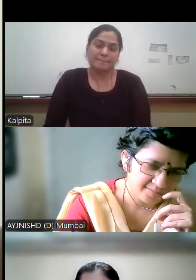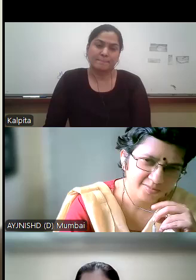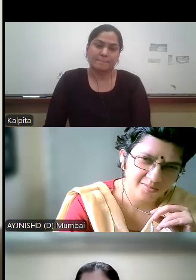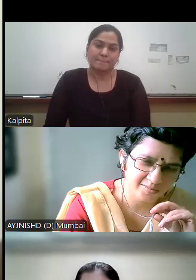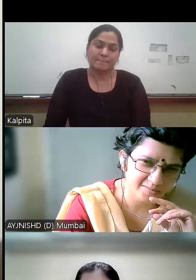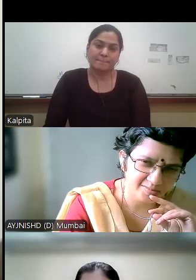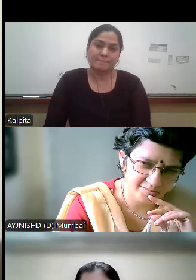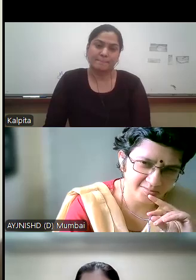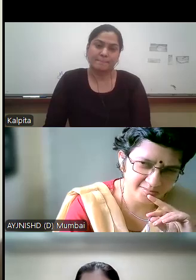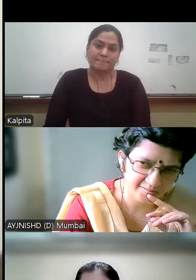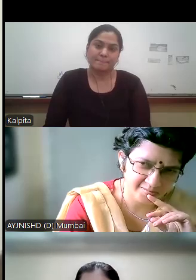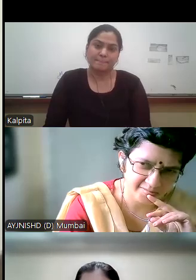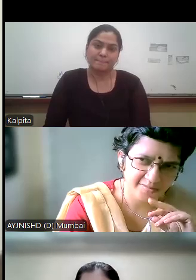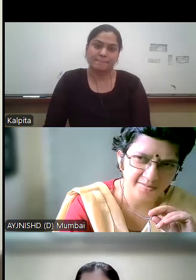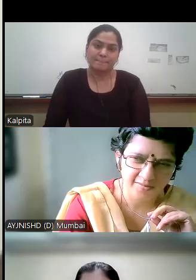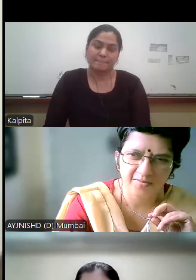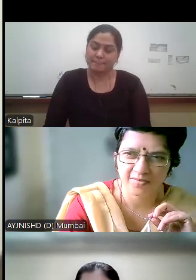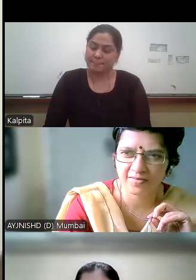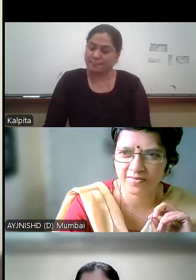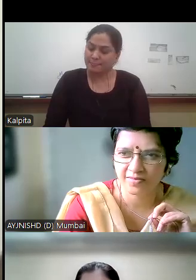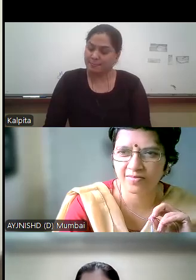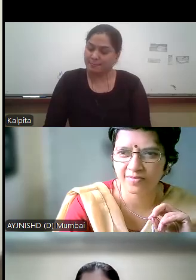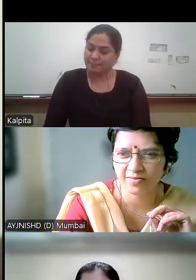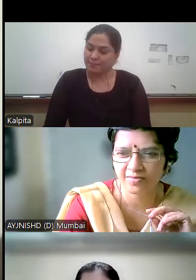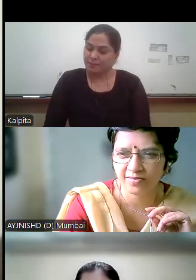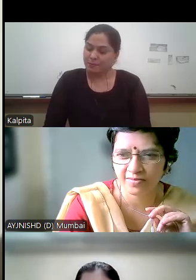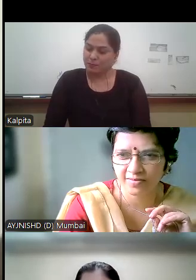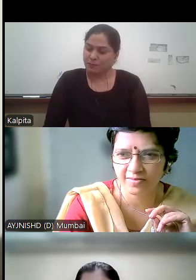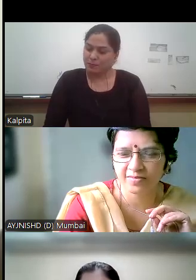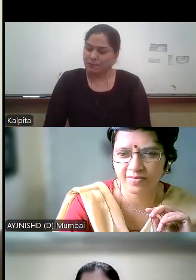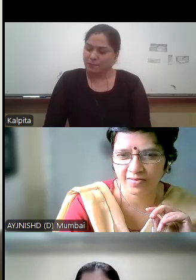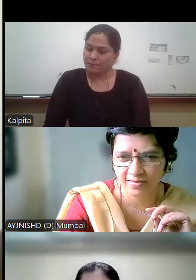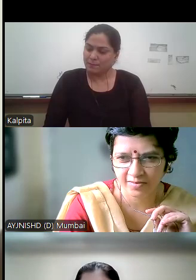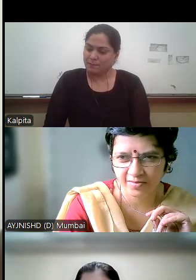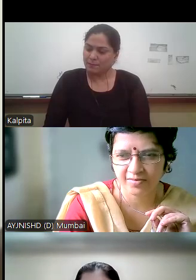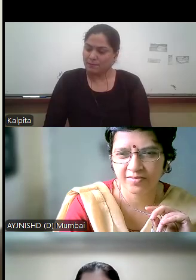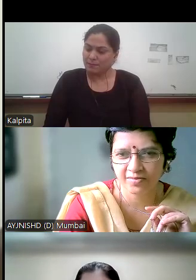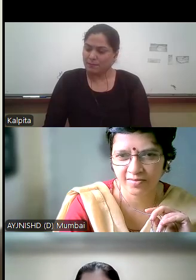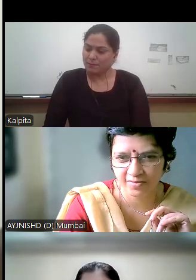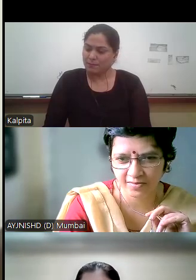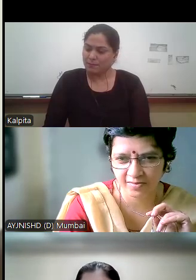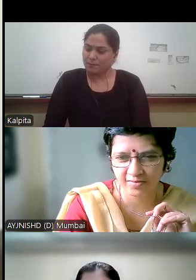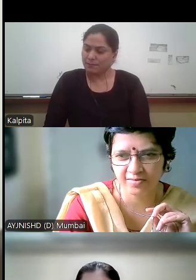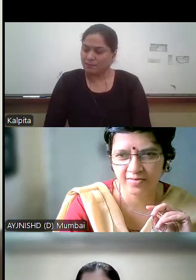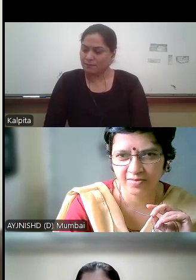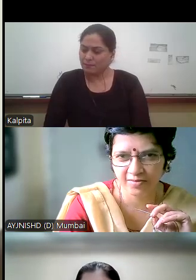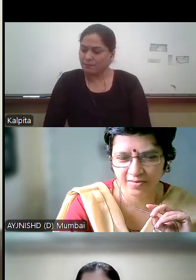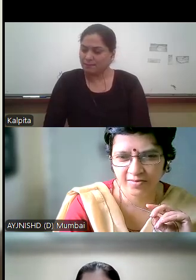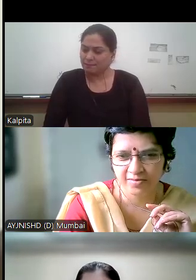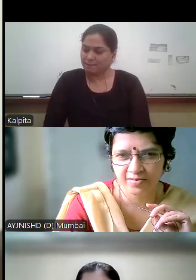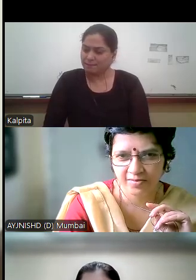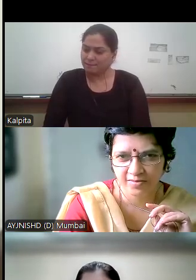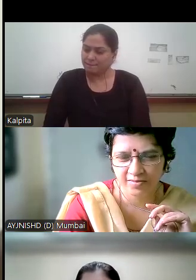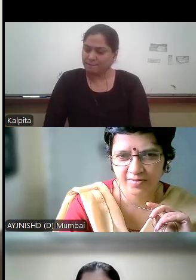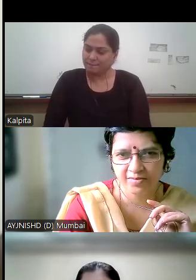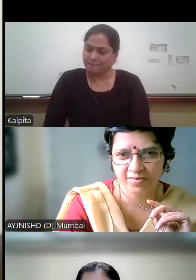है, हाथ को सीधा रखना है और फिर उसको सपोर्ट देते हुए आप सीधा कर सकते हैं। इस तरह उल्टे